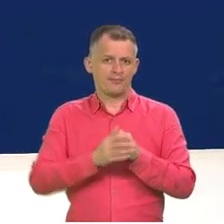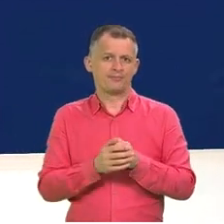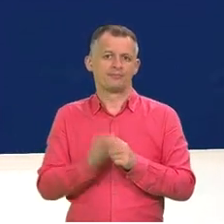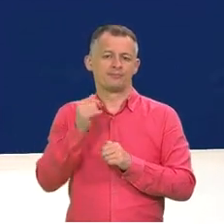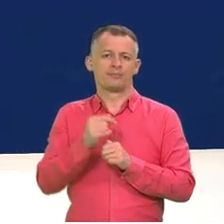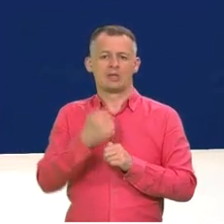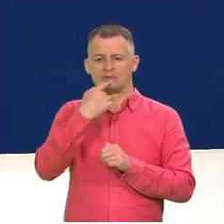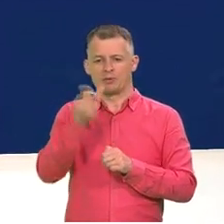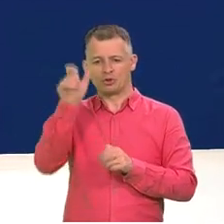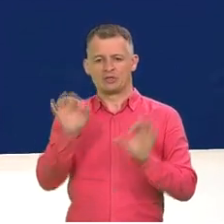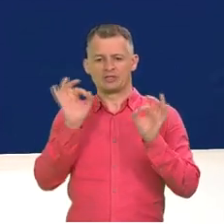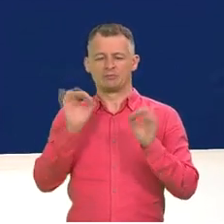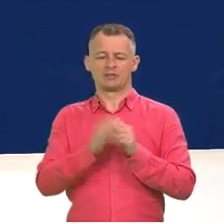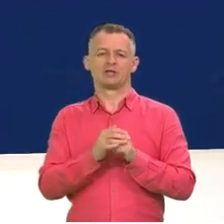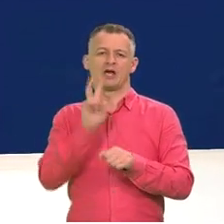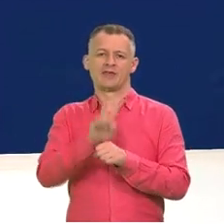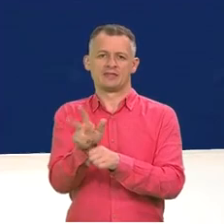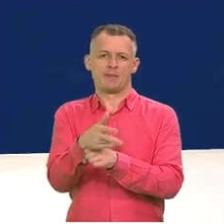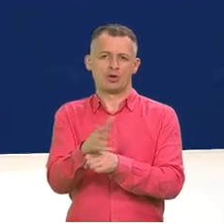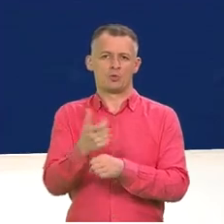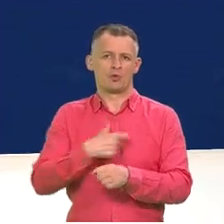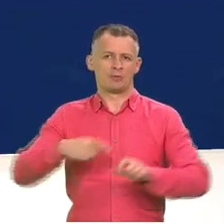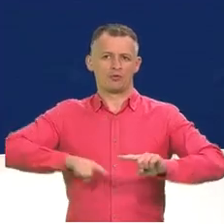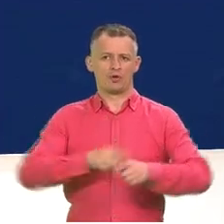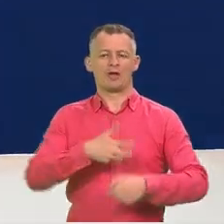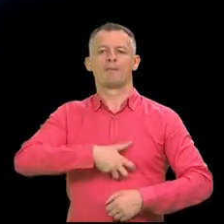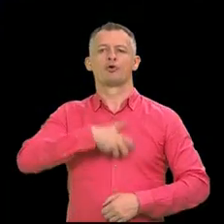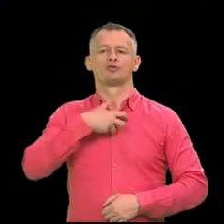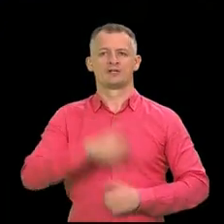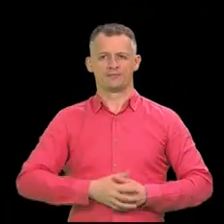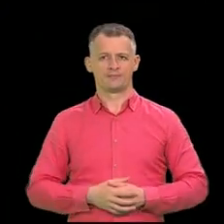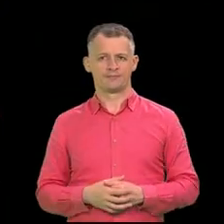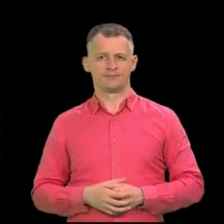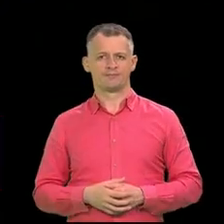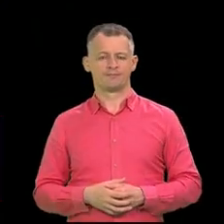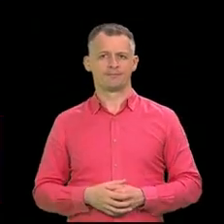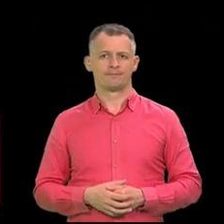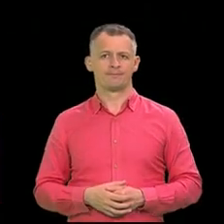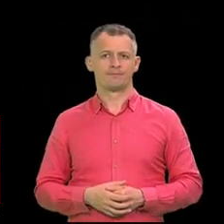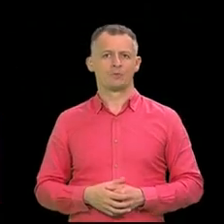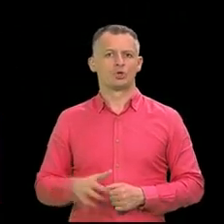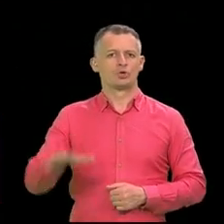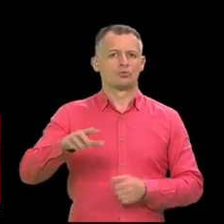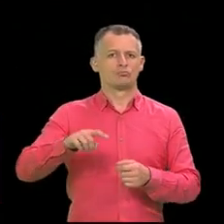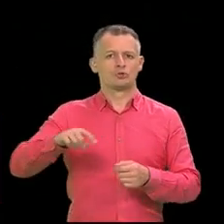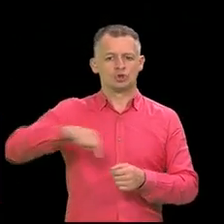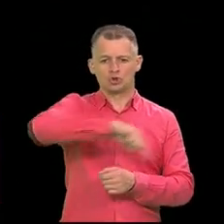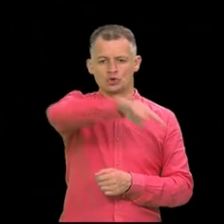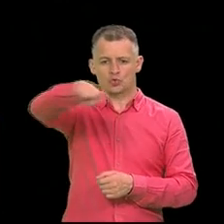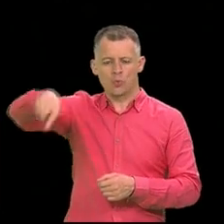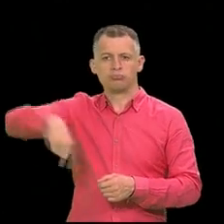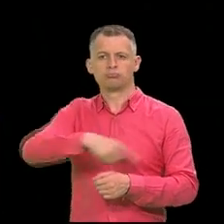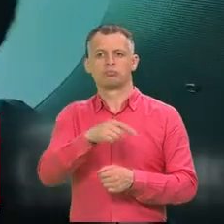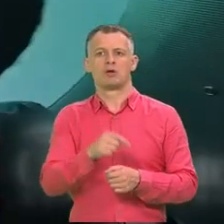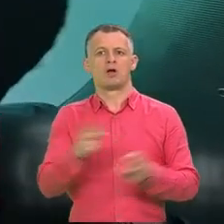Atenție, urmează imagini și detalii cu un puternic impact emoțional. Raza pe care se desfășoară căutările este uriașă, iar